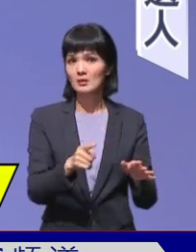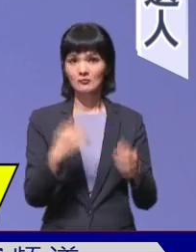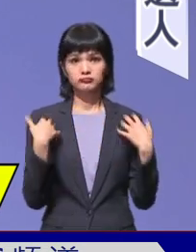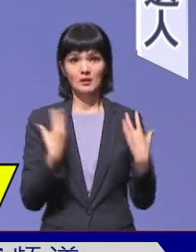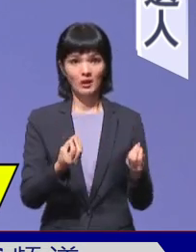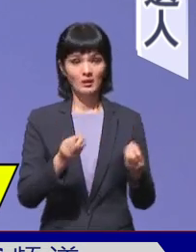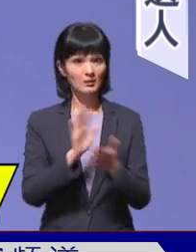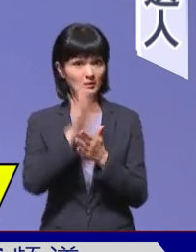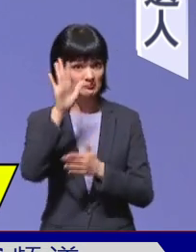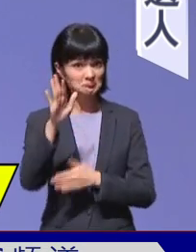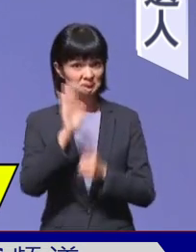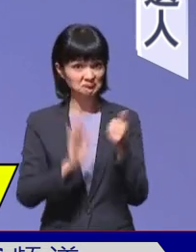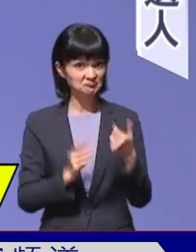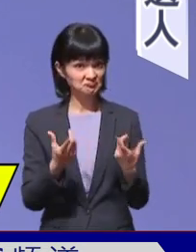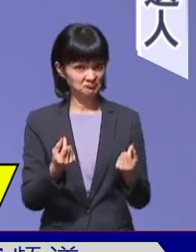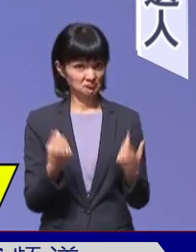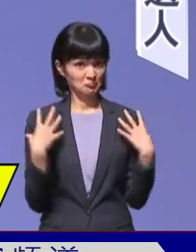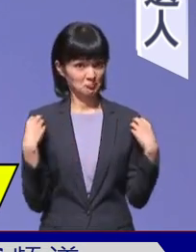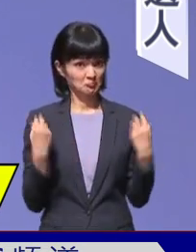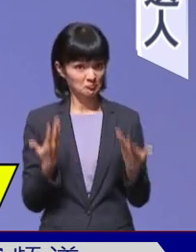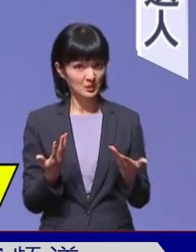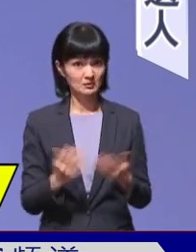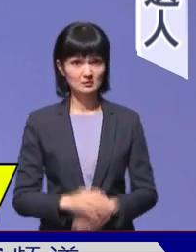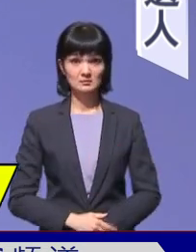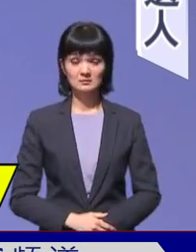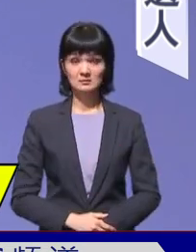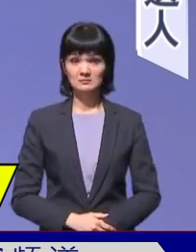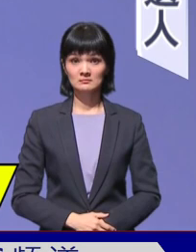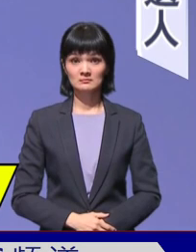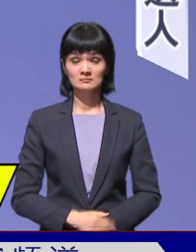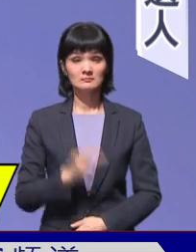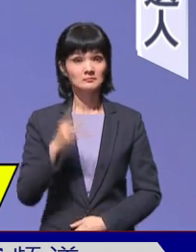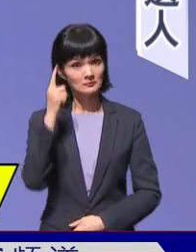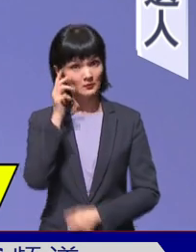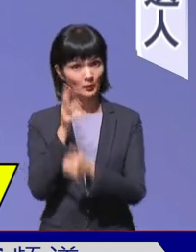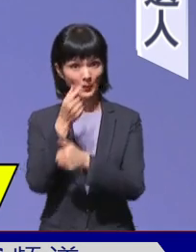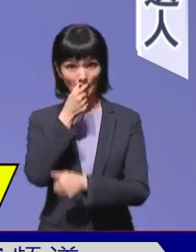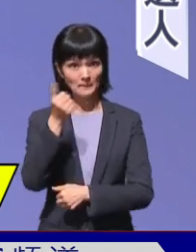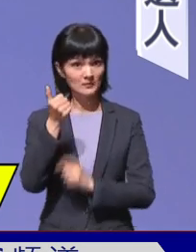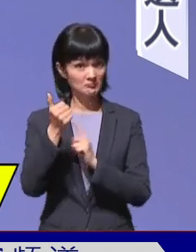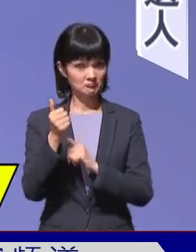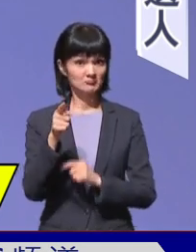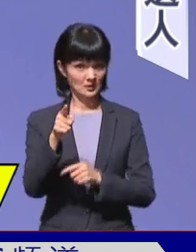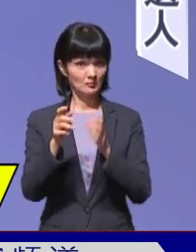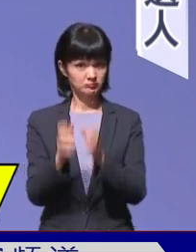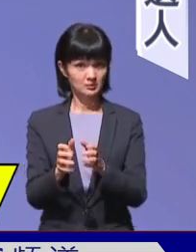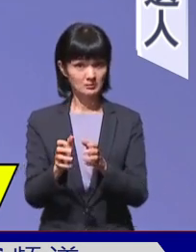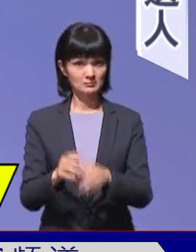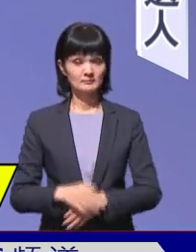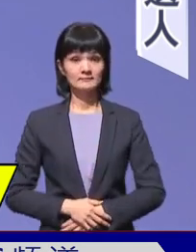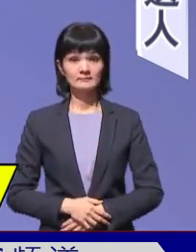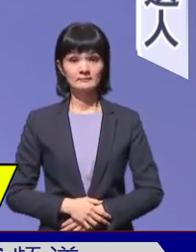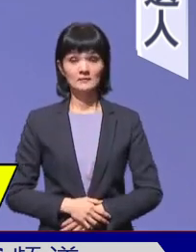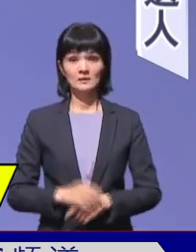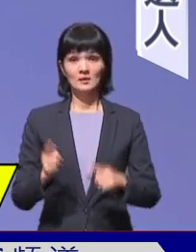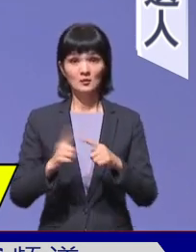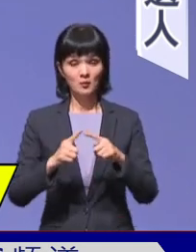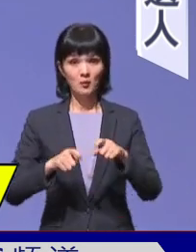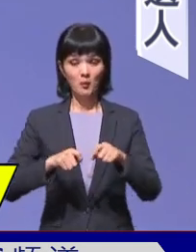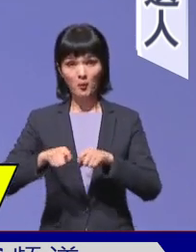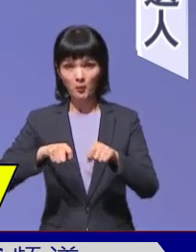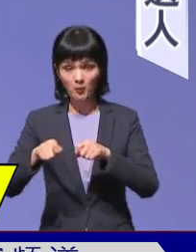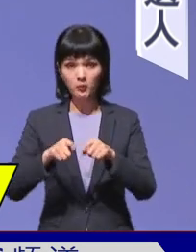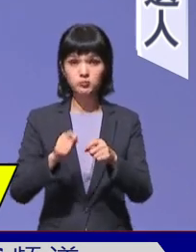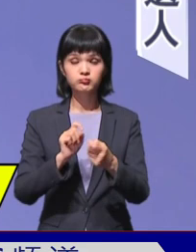是不是还要用这种态度来面对台北少子化的问题？请问蒋万安先生，你主张成立人口对策办公